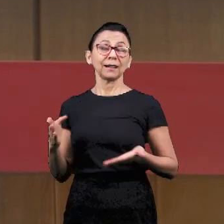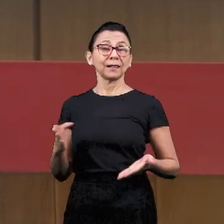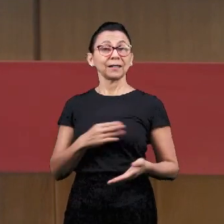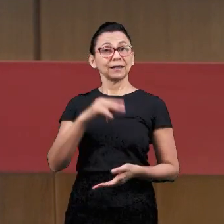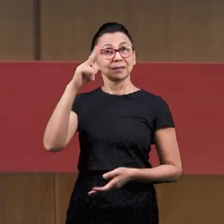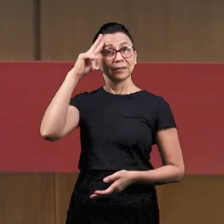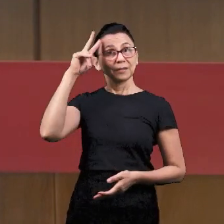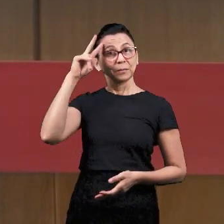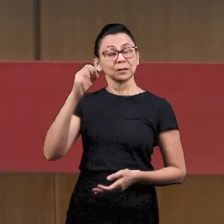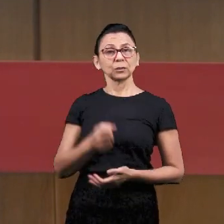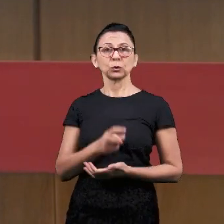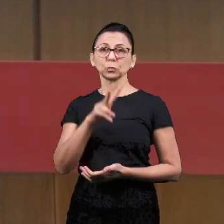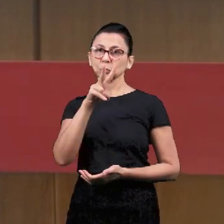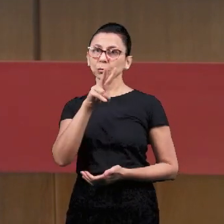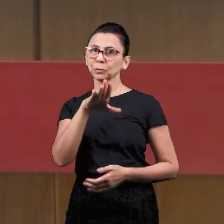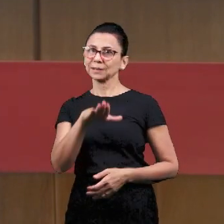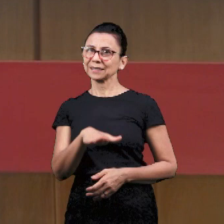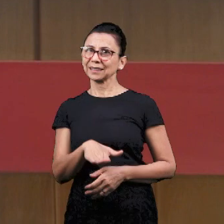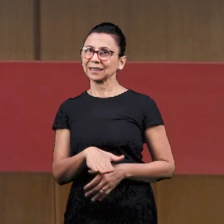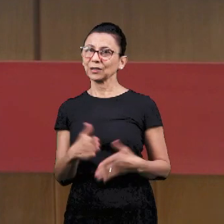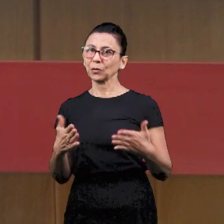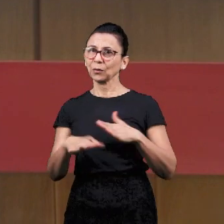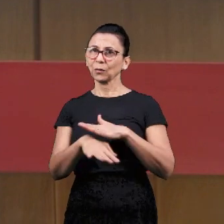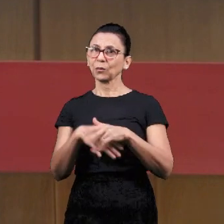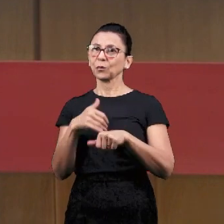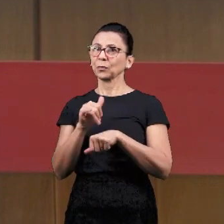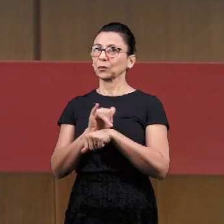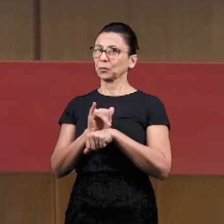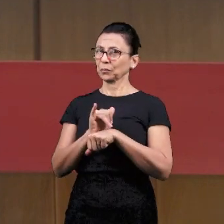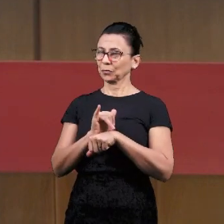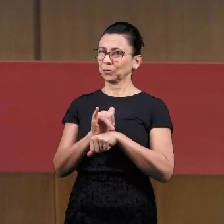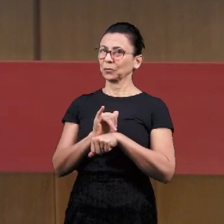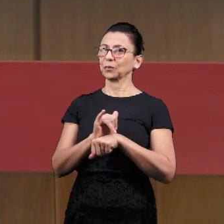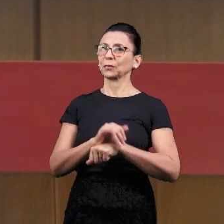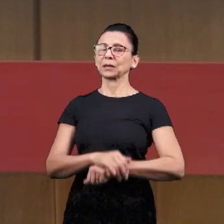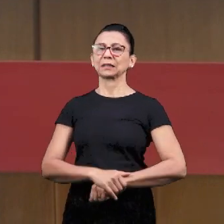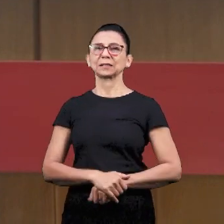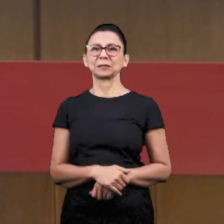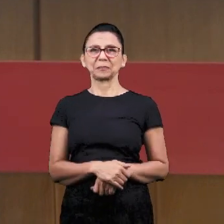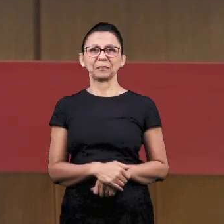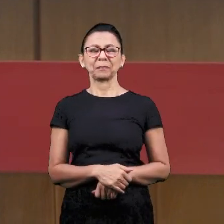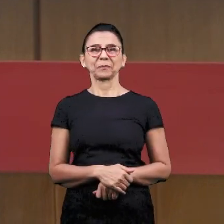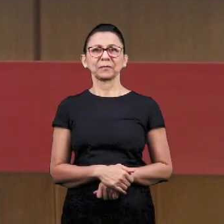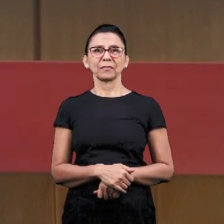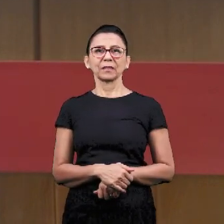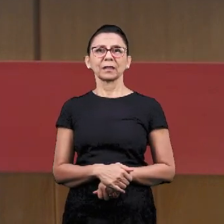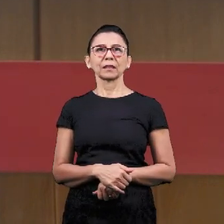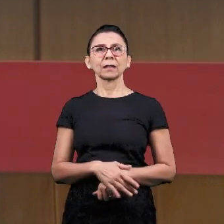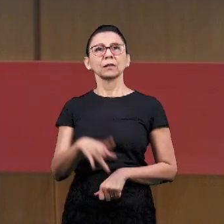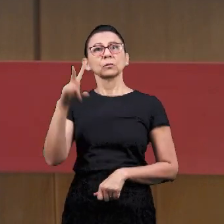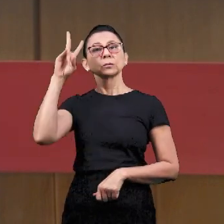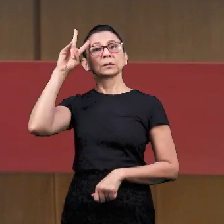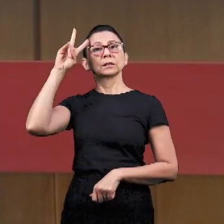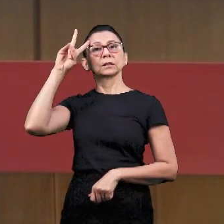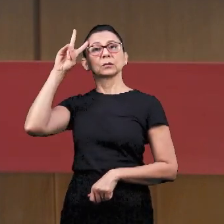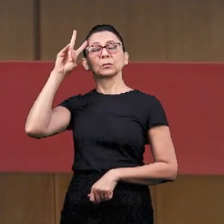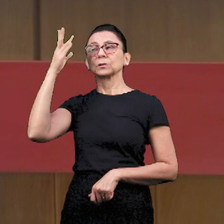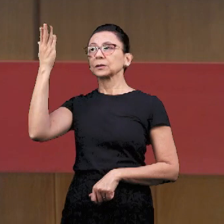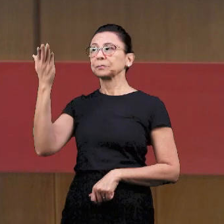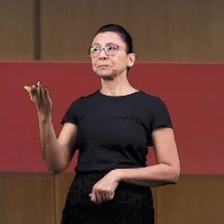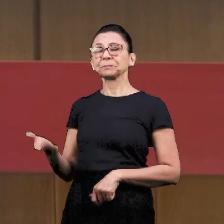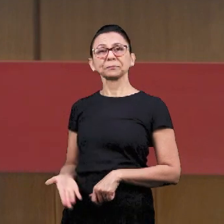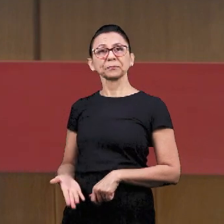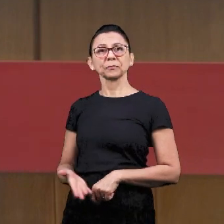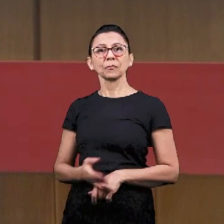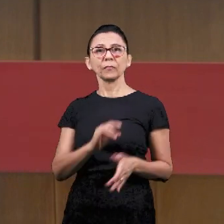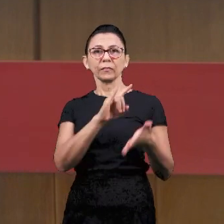rappelons, frères et sœurs, aujourd'hui à 14 h, avant, il y a le bulletin de l'Église. Tout lundi, ce bulletin, il est